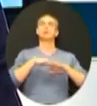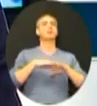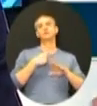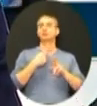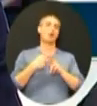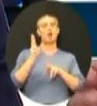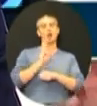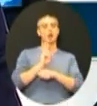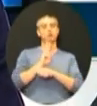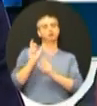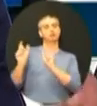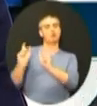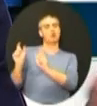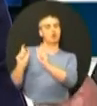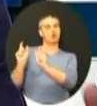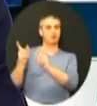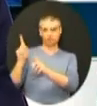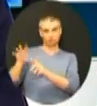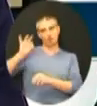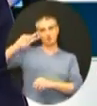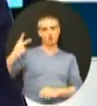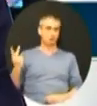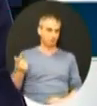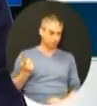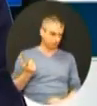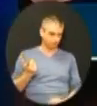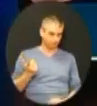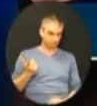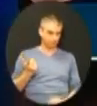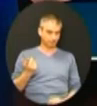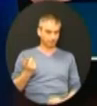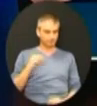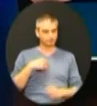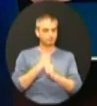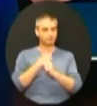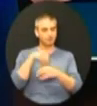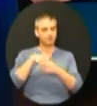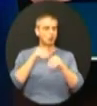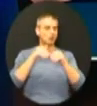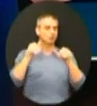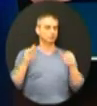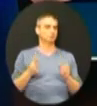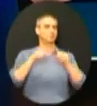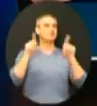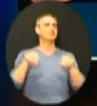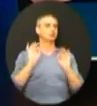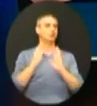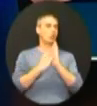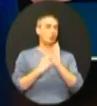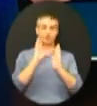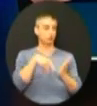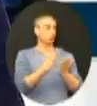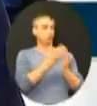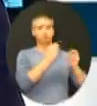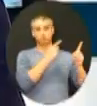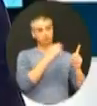זה לשמור עליו ושהוא יבחר עוד פעם פעם אלא א לפעול במגבלות החוק ומצד שני אתה יש לך את היועץ